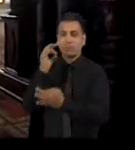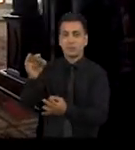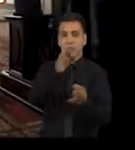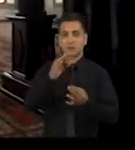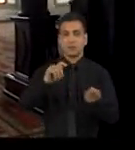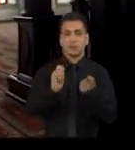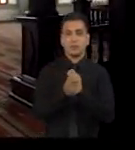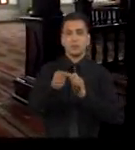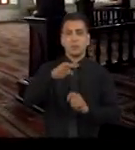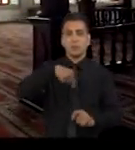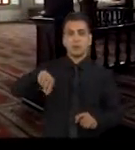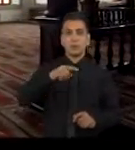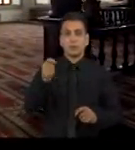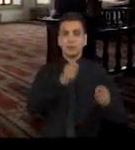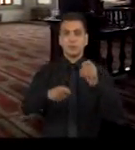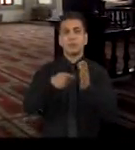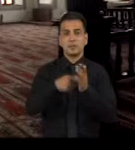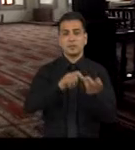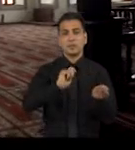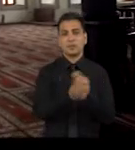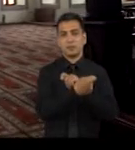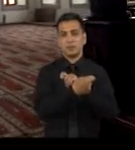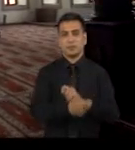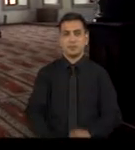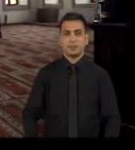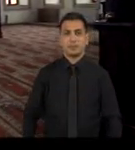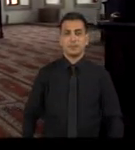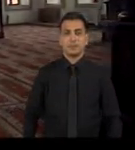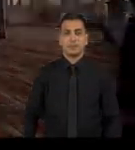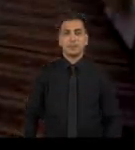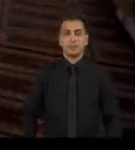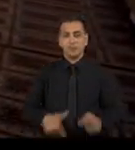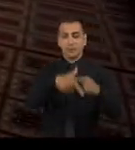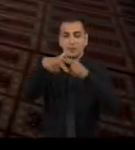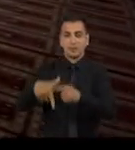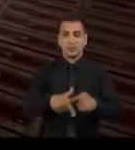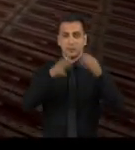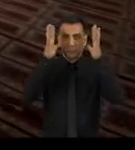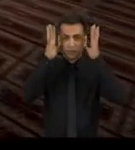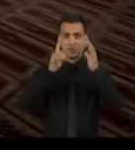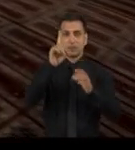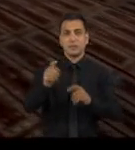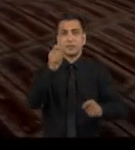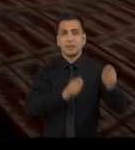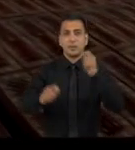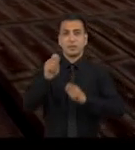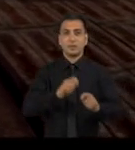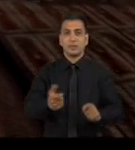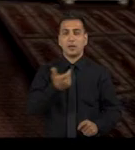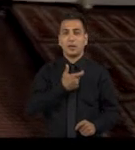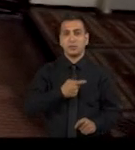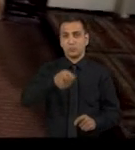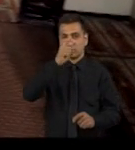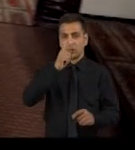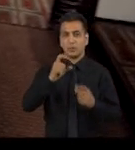de değişmiş, bu arada yapının ismi de değişmiştir. Fevziye Camii'nin ilk yapılışı